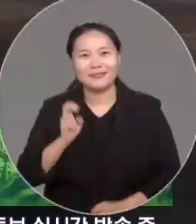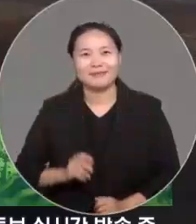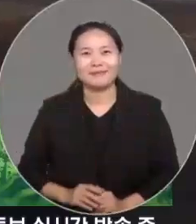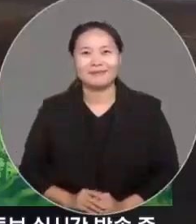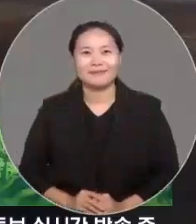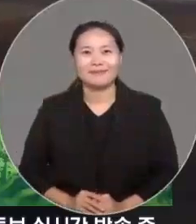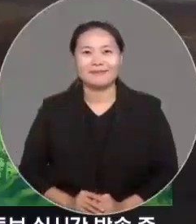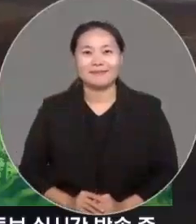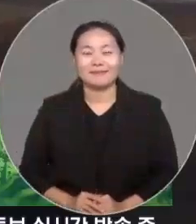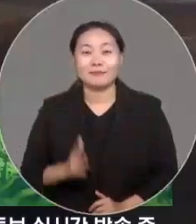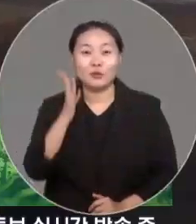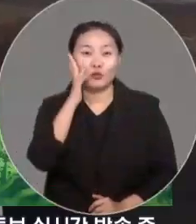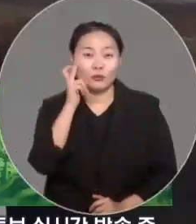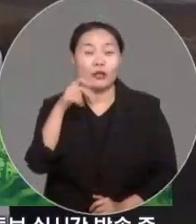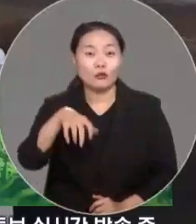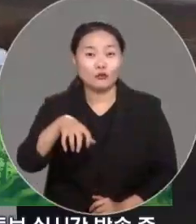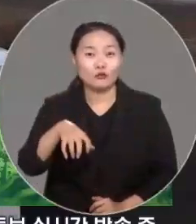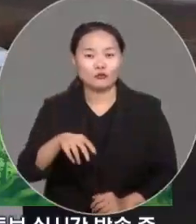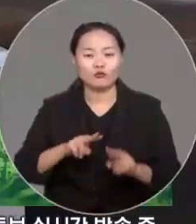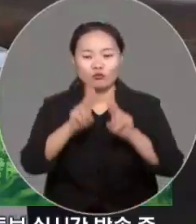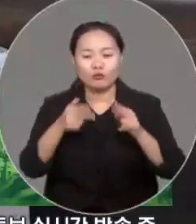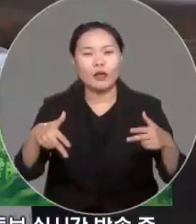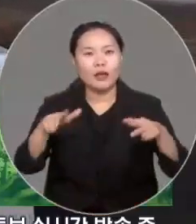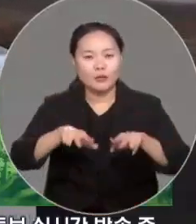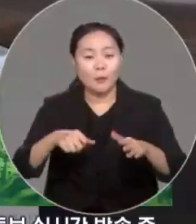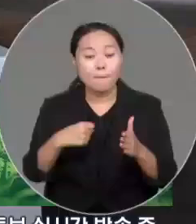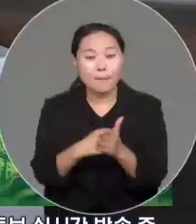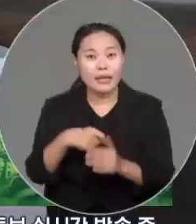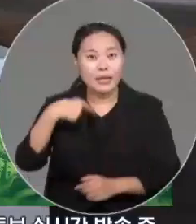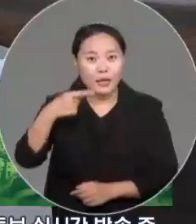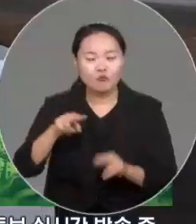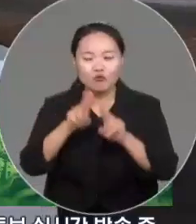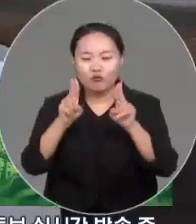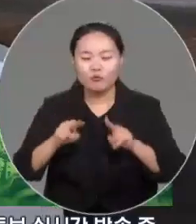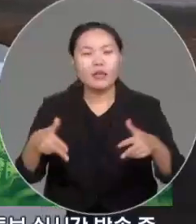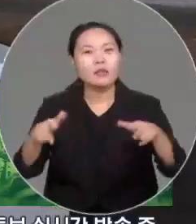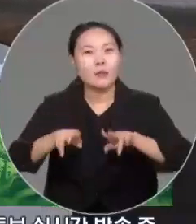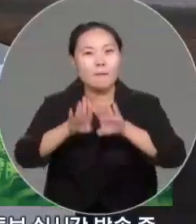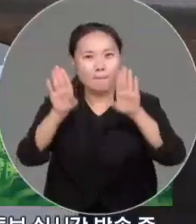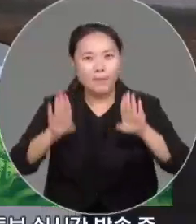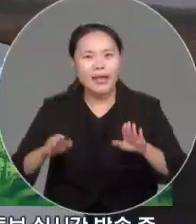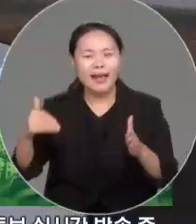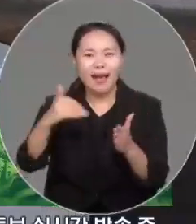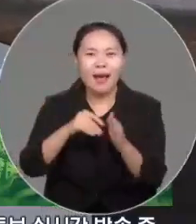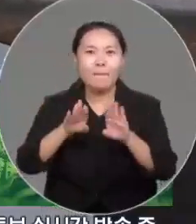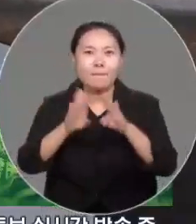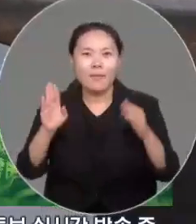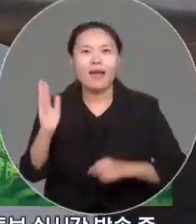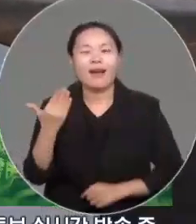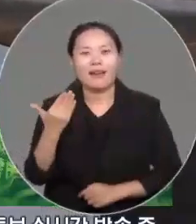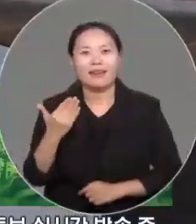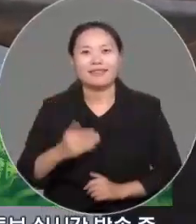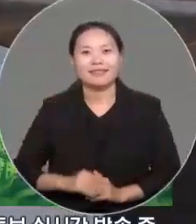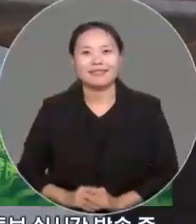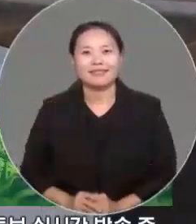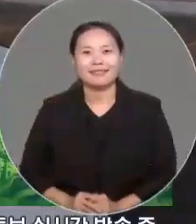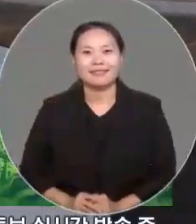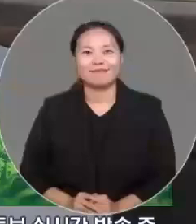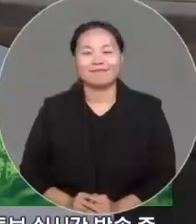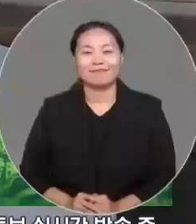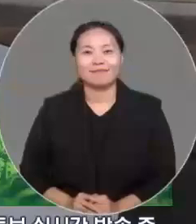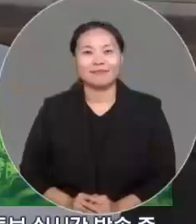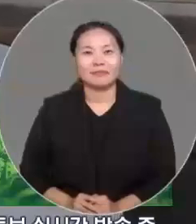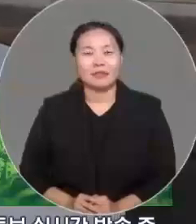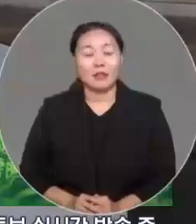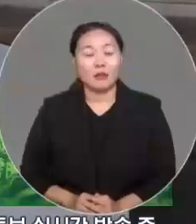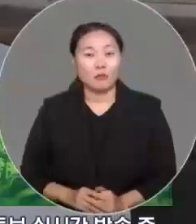오셨는데요. 자, 이제 울산은 국가정원 지정에 이어 국제정원 박람회까지 개최하는 도시가 된 거잖아요.